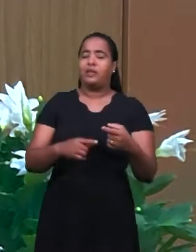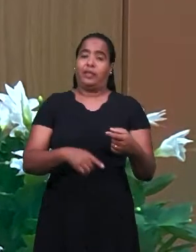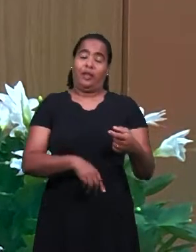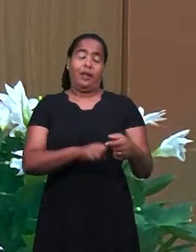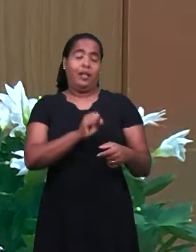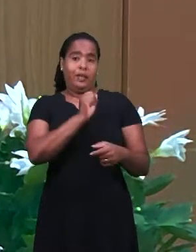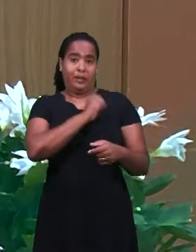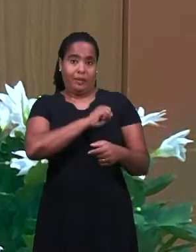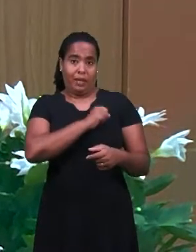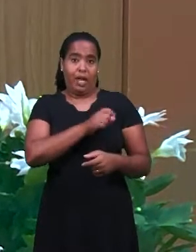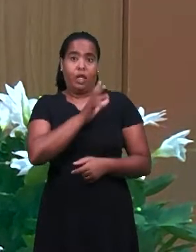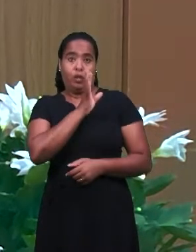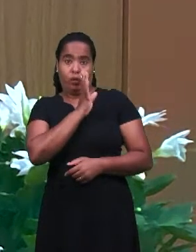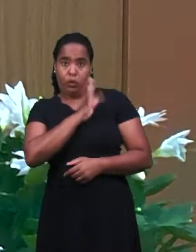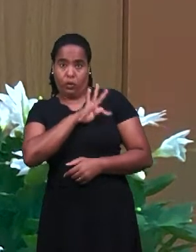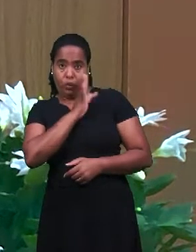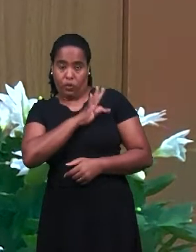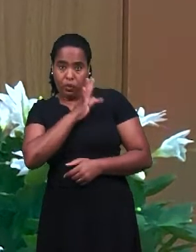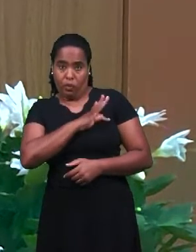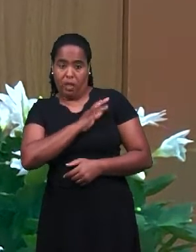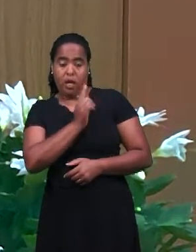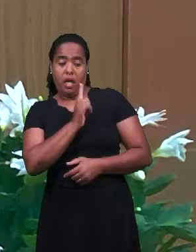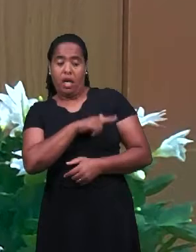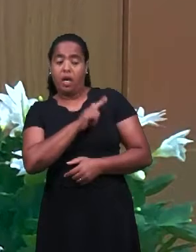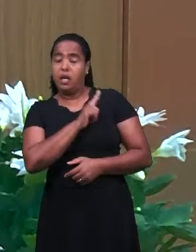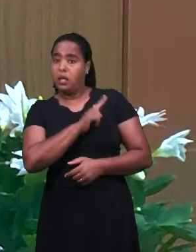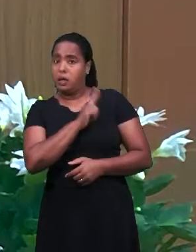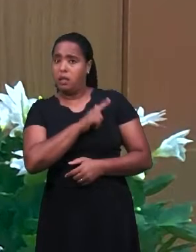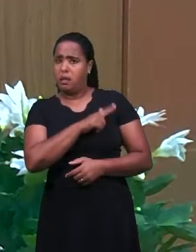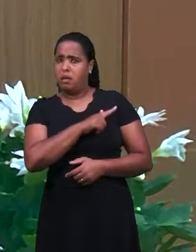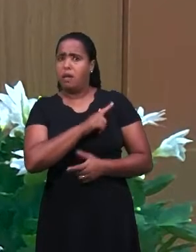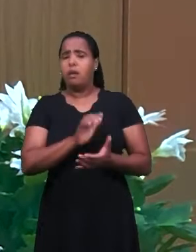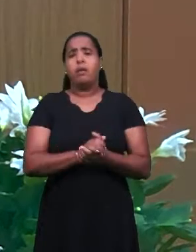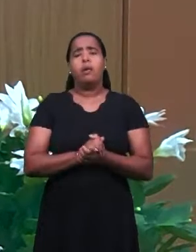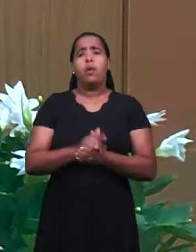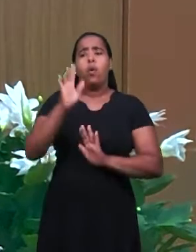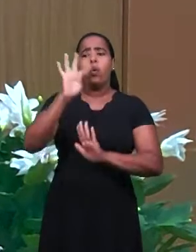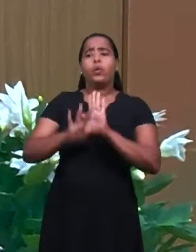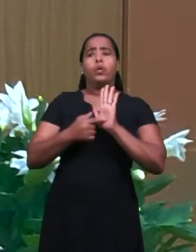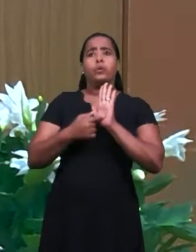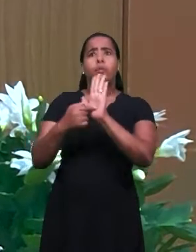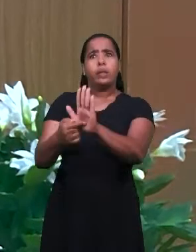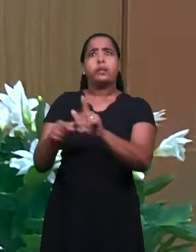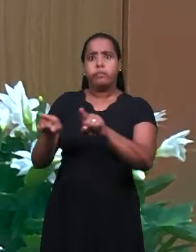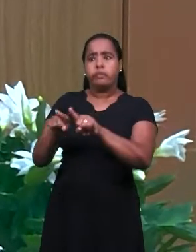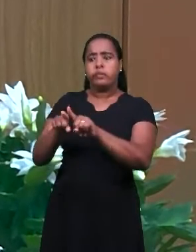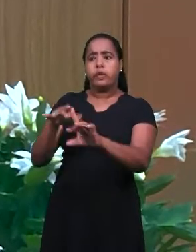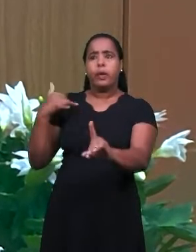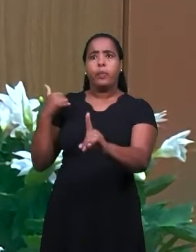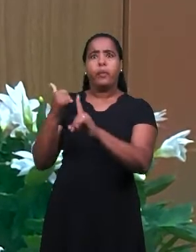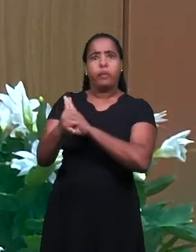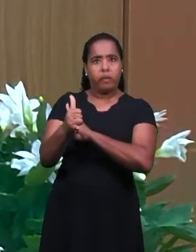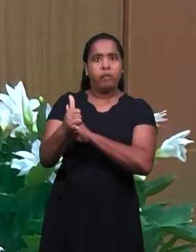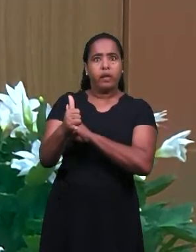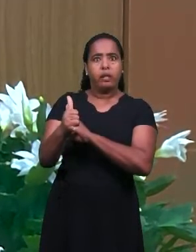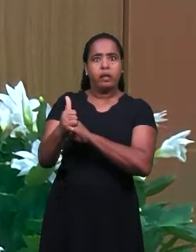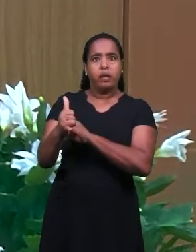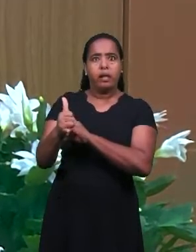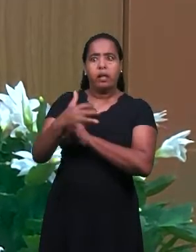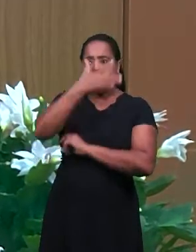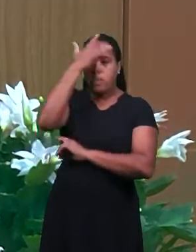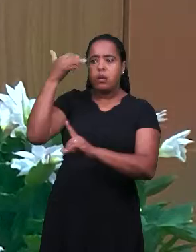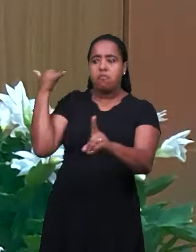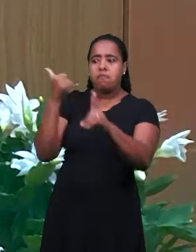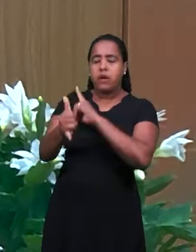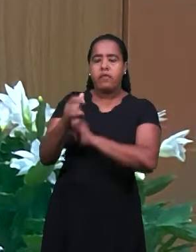Товия, и Слово Божье говорит, и пророки, которые